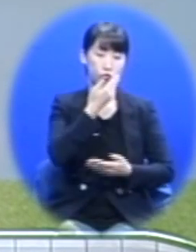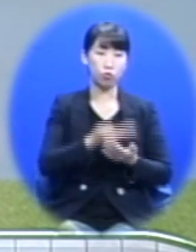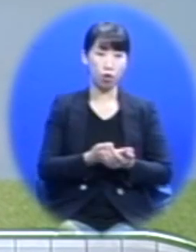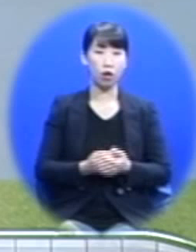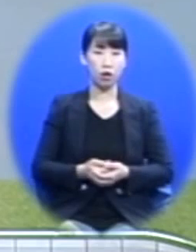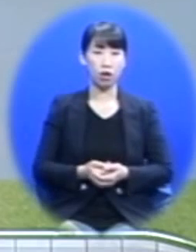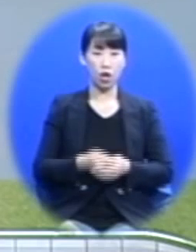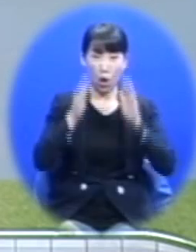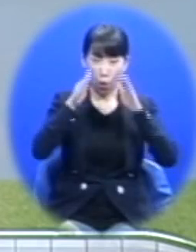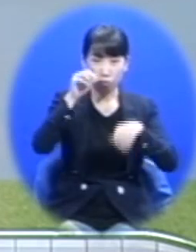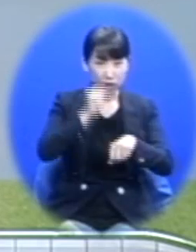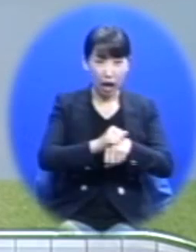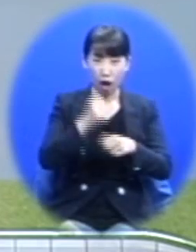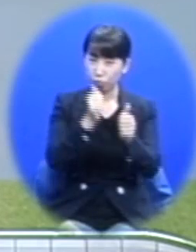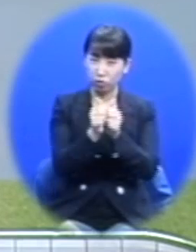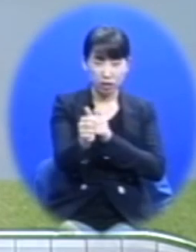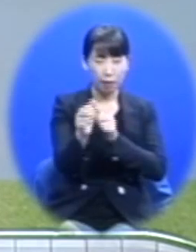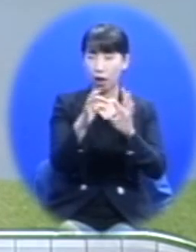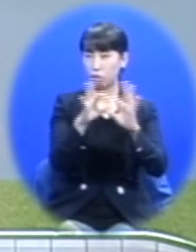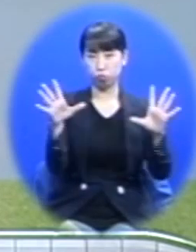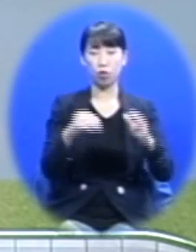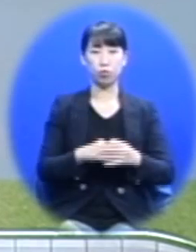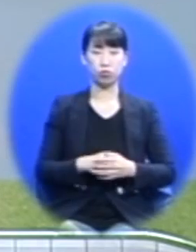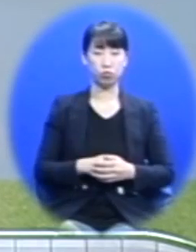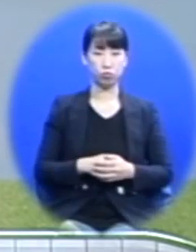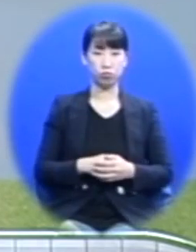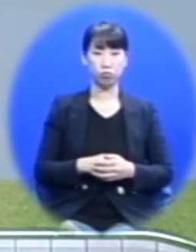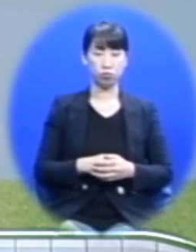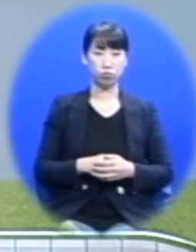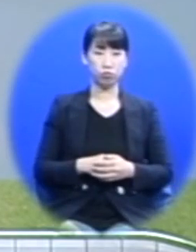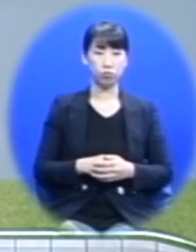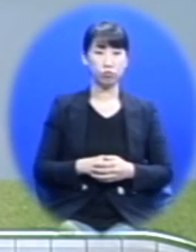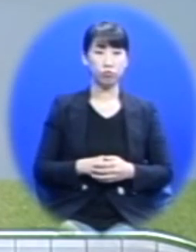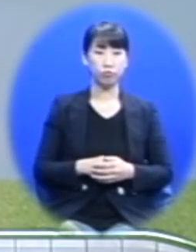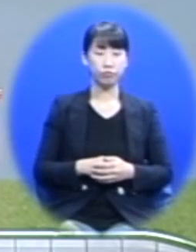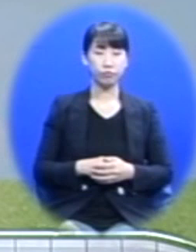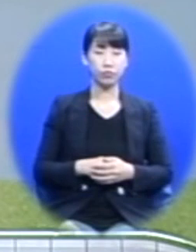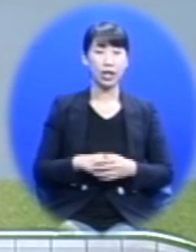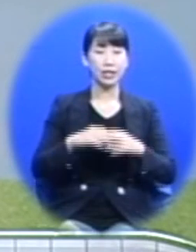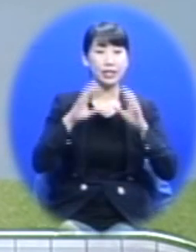그것밖에 없어요. 공부 잘하고 뭐 인물이 잘생기고 다 소용없어요. 그 또래